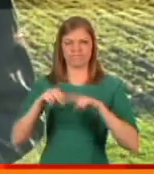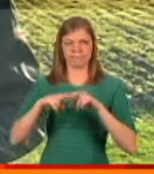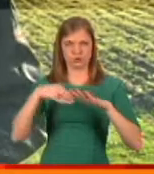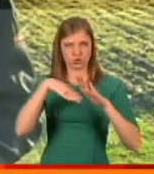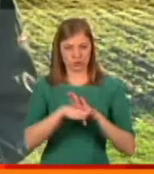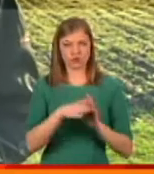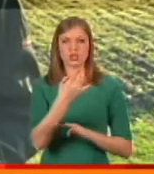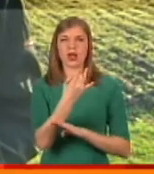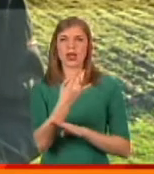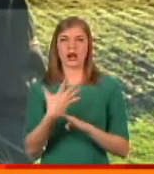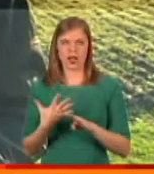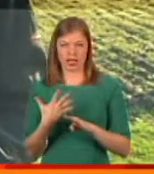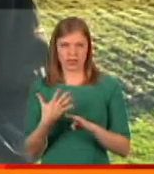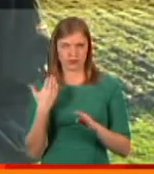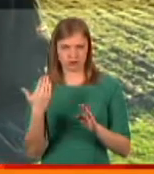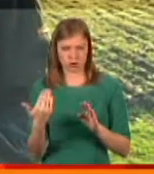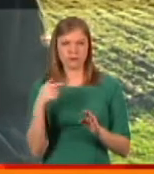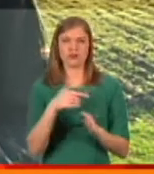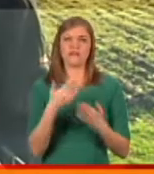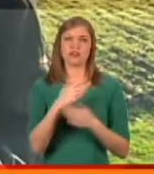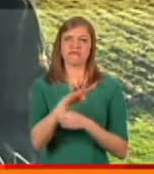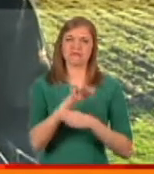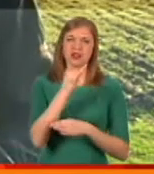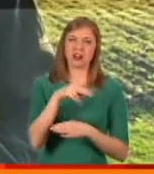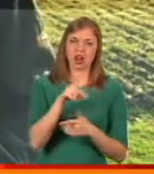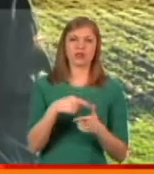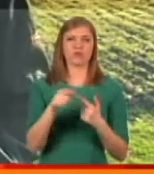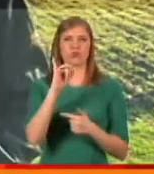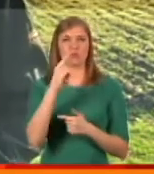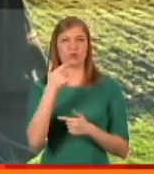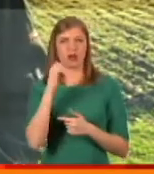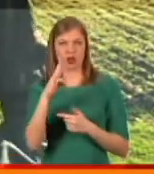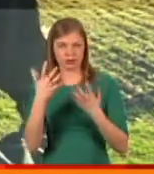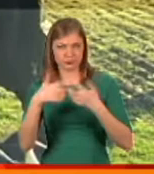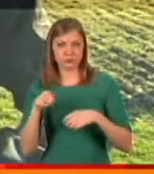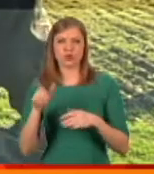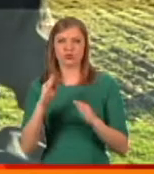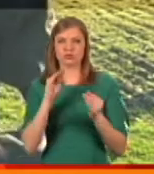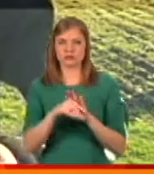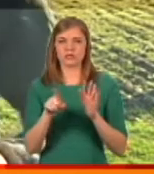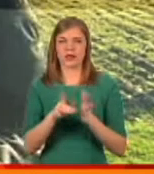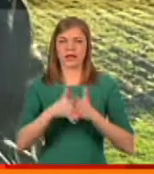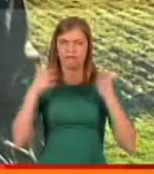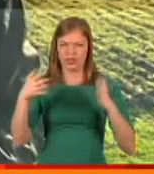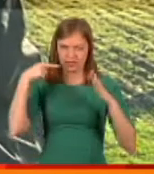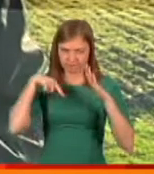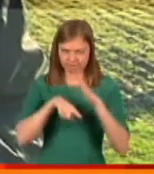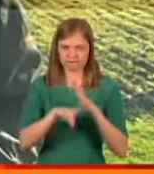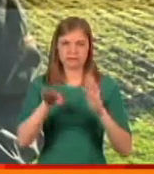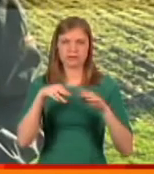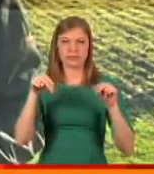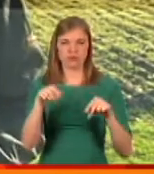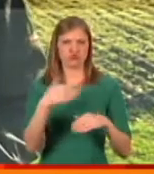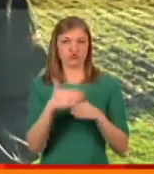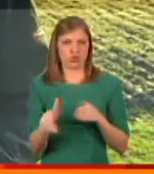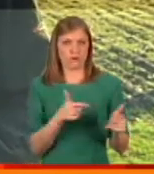сховищ. Ракетні снаряди, як то від граду або від урагану, зберігатимуть у таких великих підземних сховищах. Вони вже частково